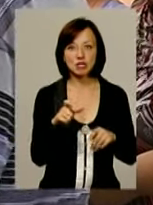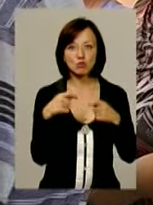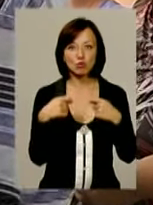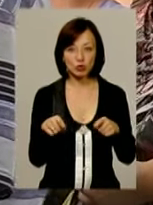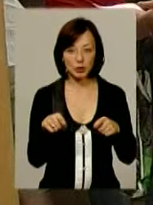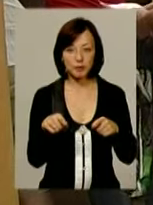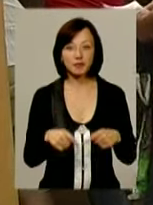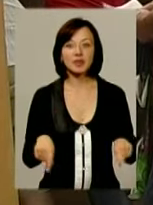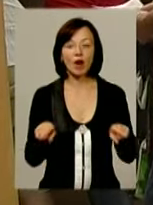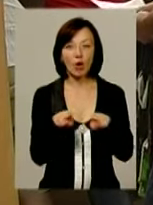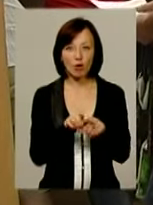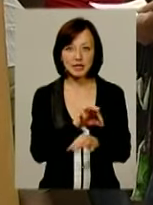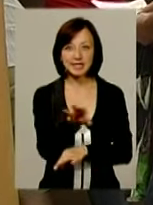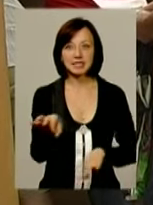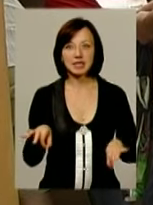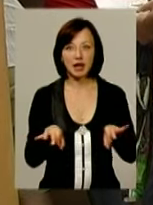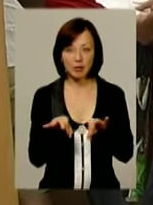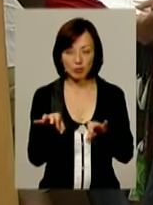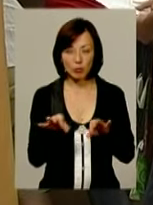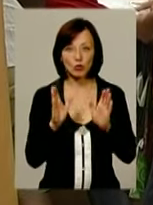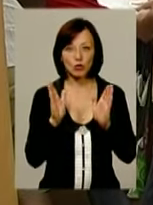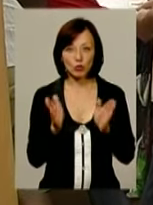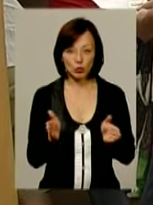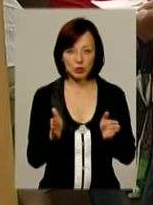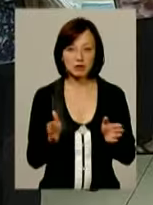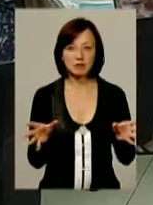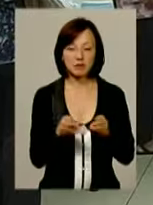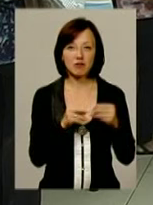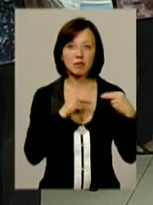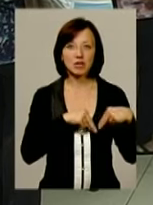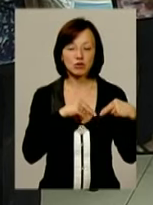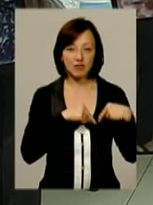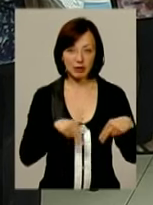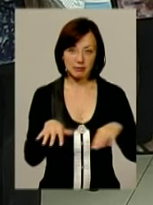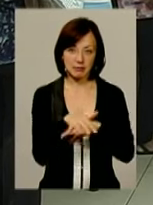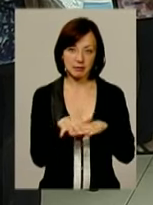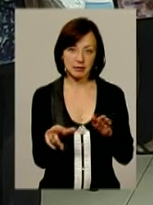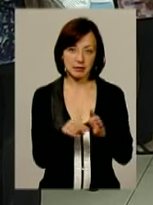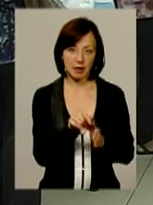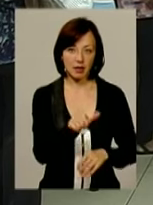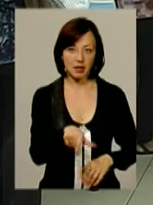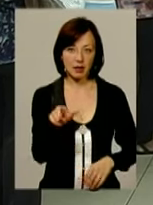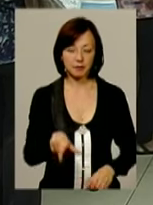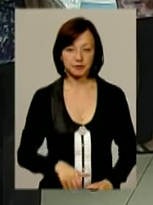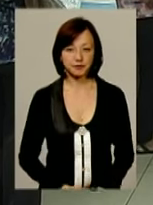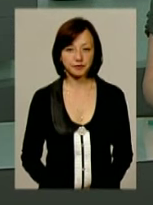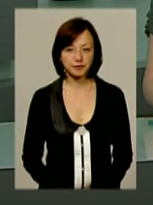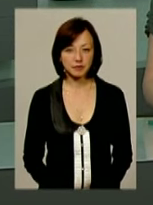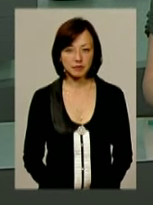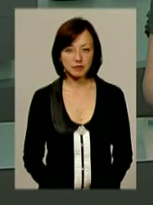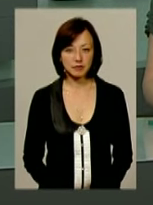Згодом саме за такою схемою газівники й будуть співпрацювати з населенням. Анна Михайловська, Дем'ян Цегольник для інформаційного випуску.